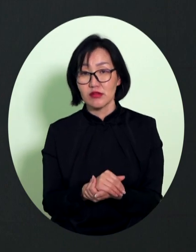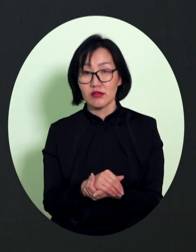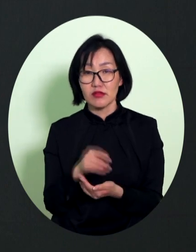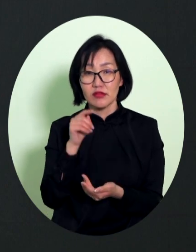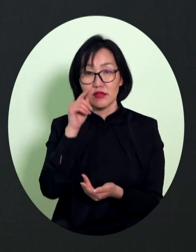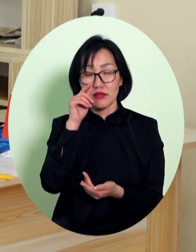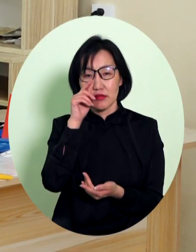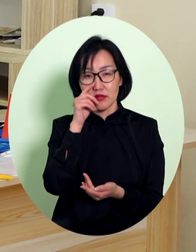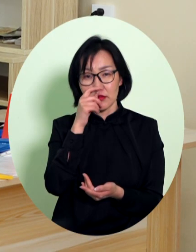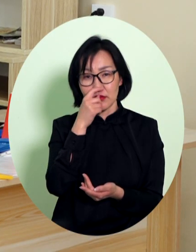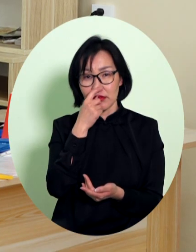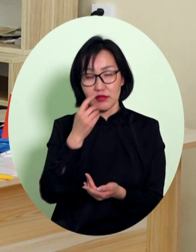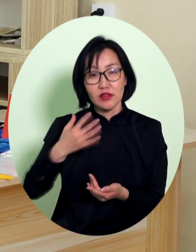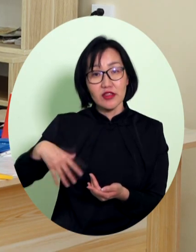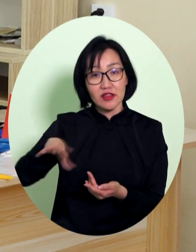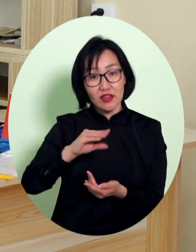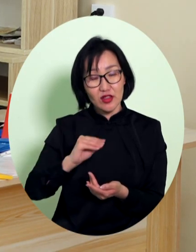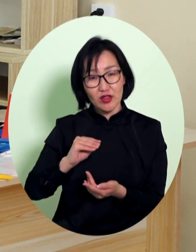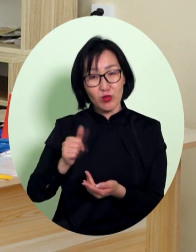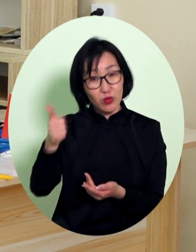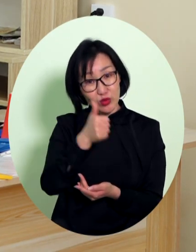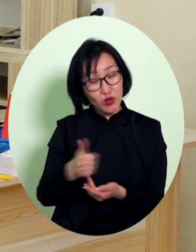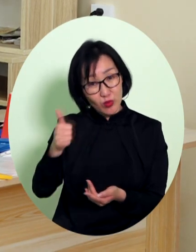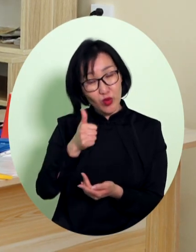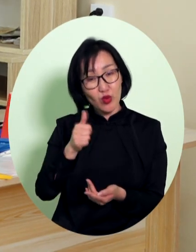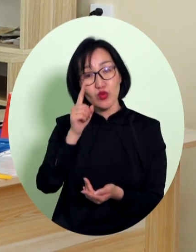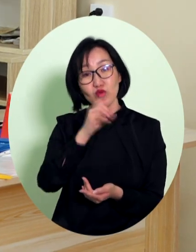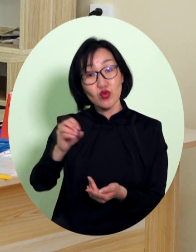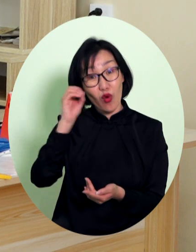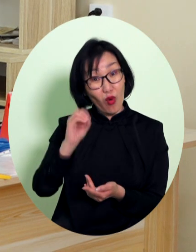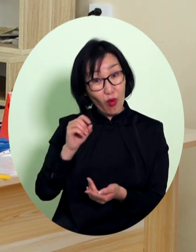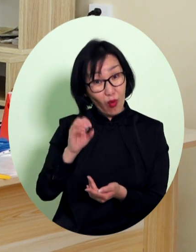Оо зүйтэй. Нийт бүтэн буюу бүхэл буюу 100%-асаа